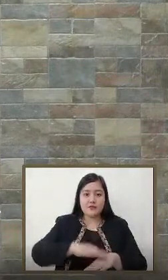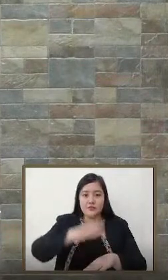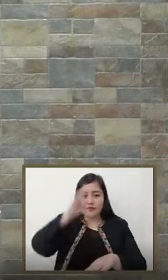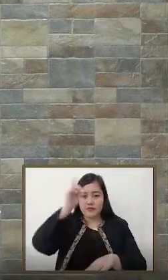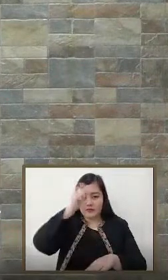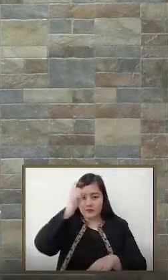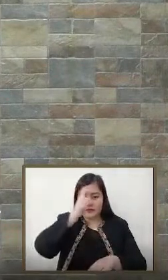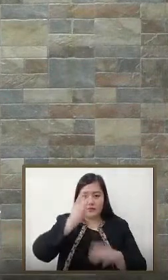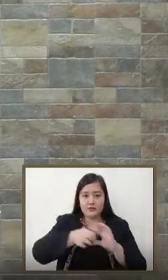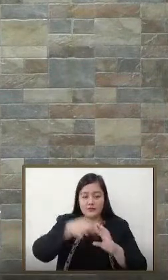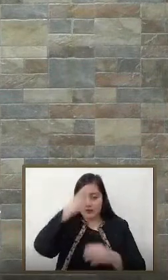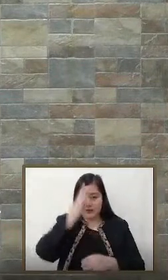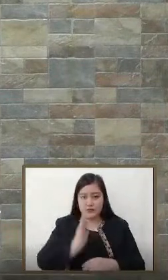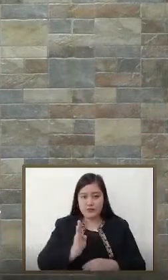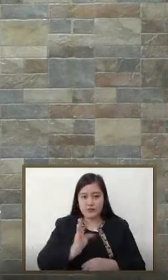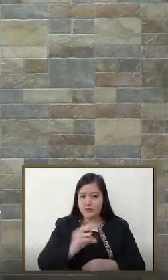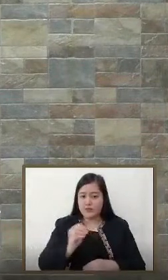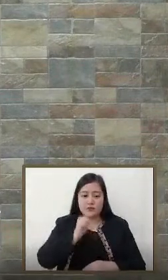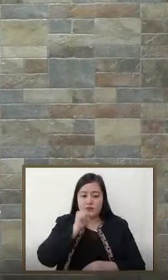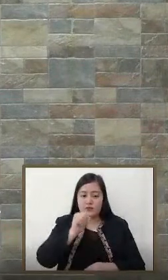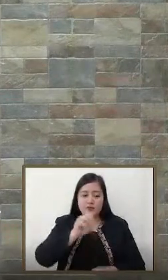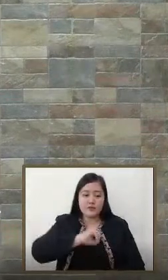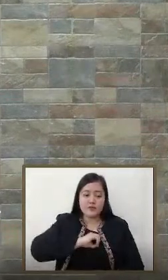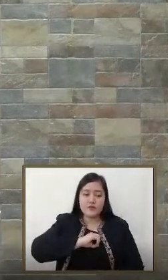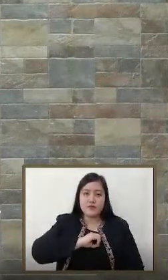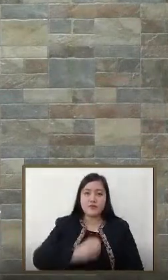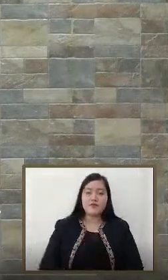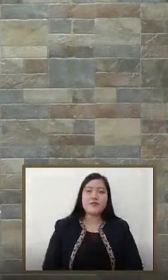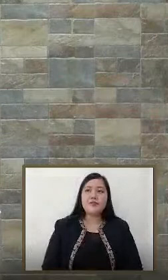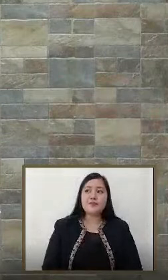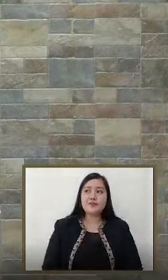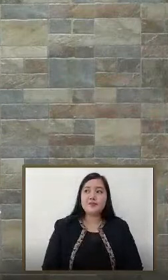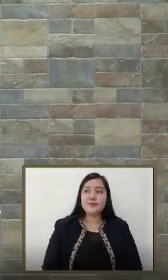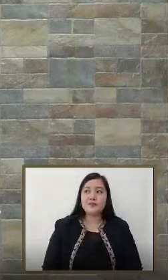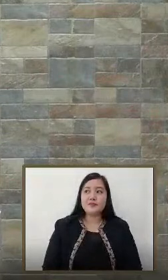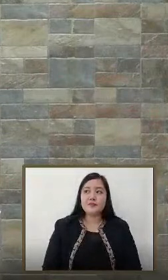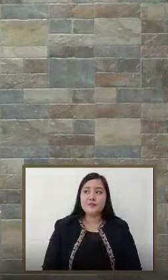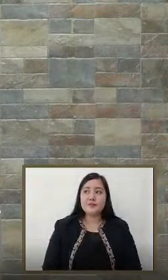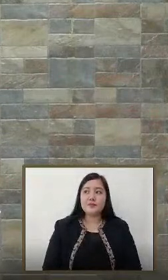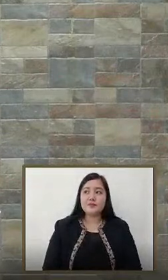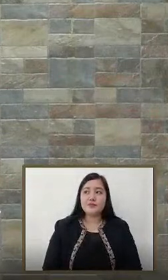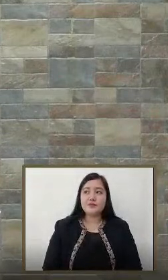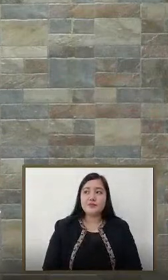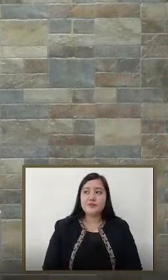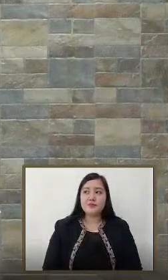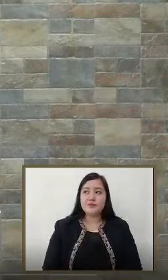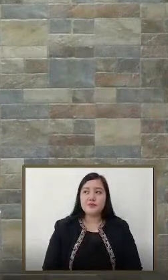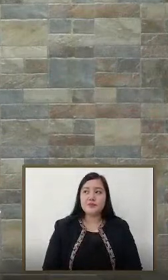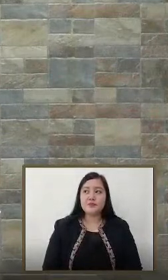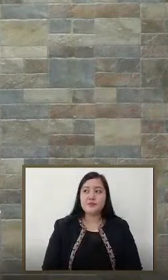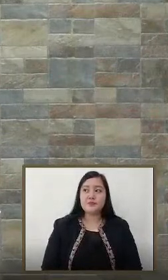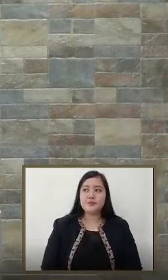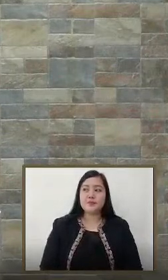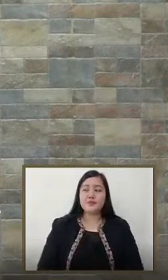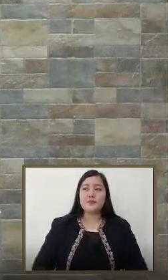Hindi sa atin. Ha? Kasi kapatid, ito yung napakaganda sa buhay natin. Ito yung pinaka